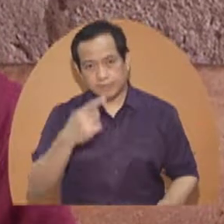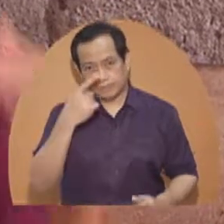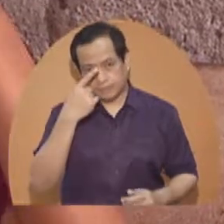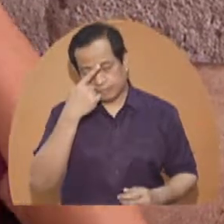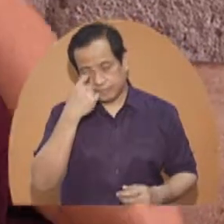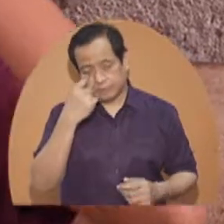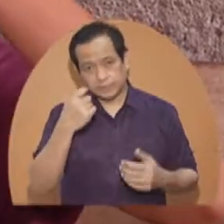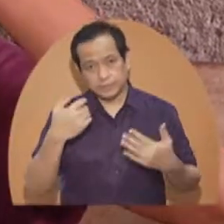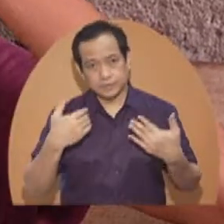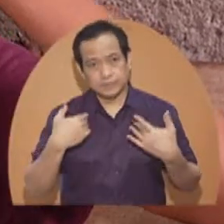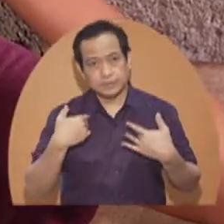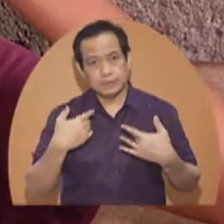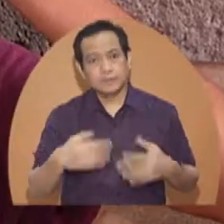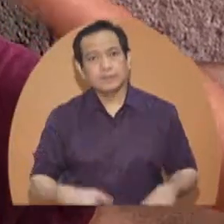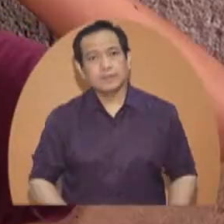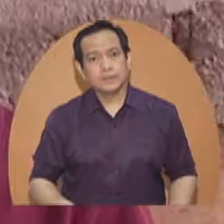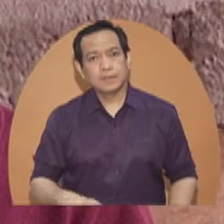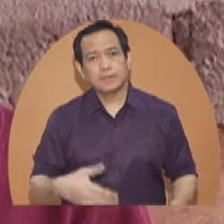Kasi po siya meron na ako yung wala.